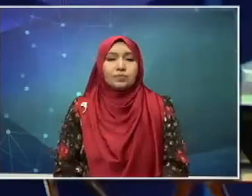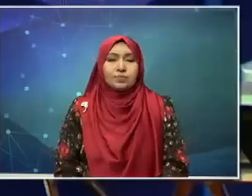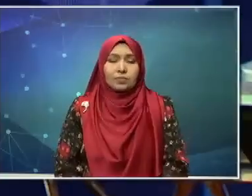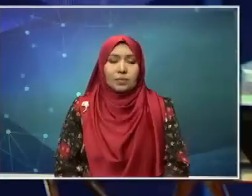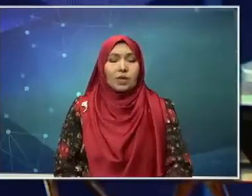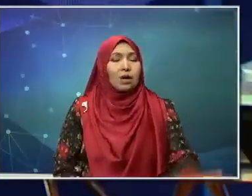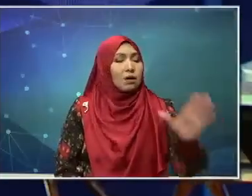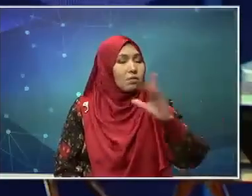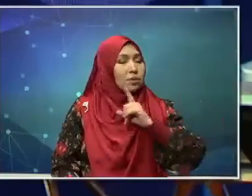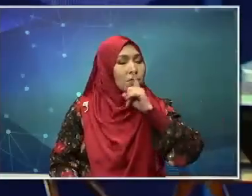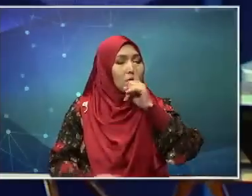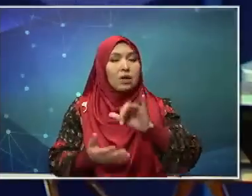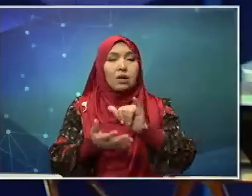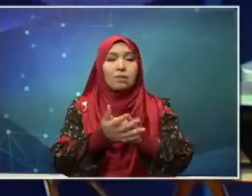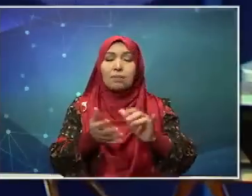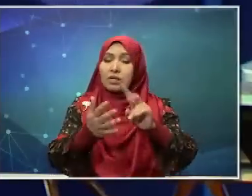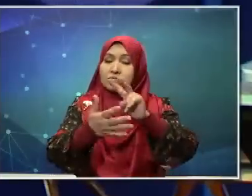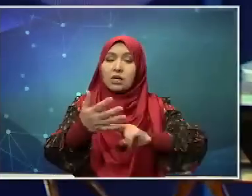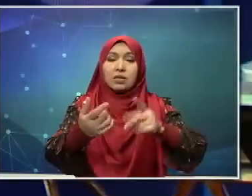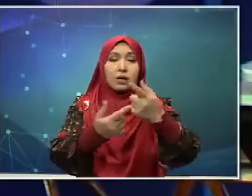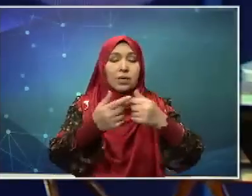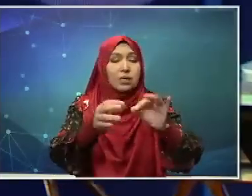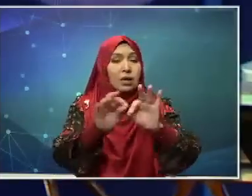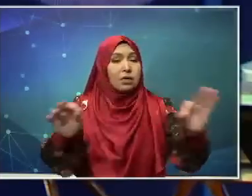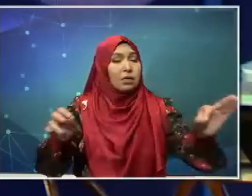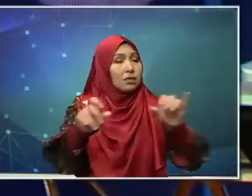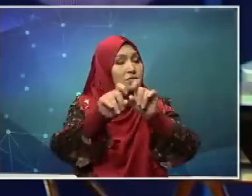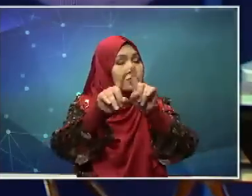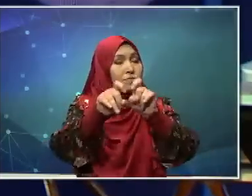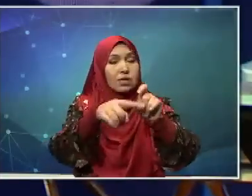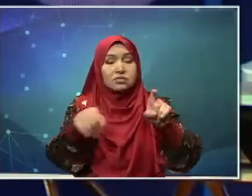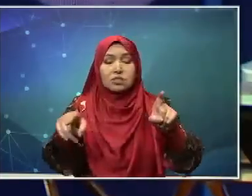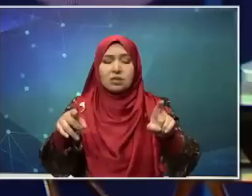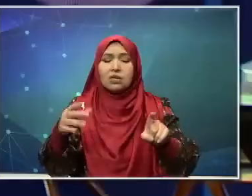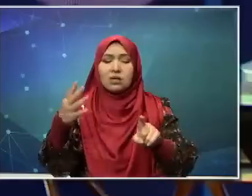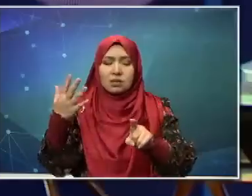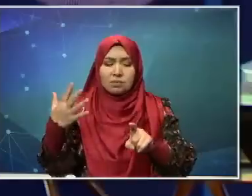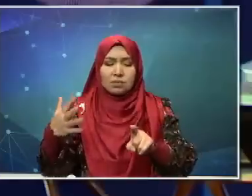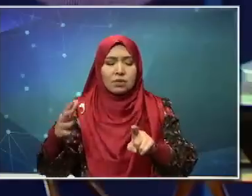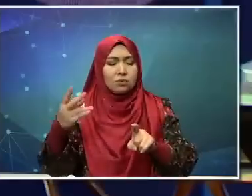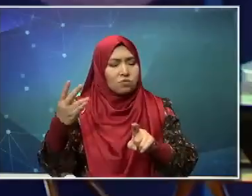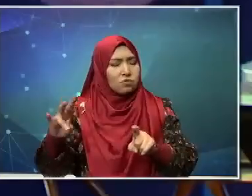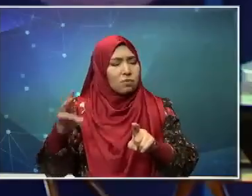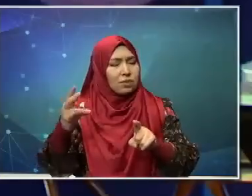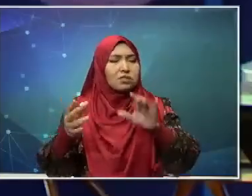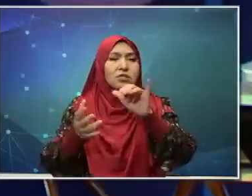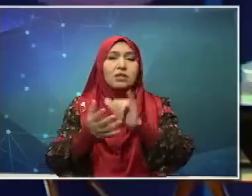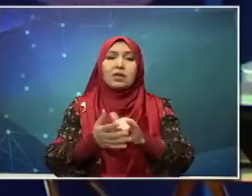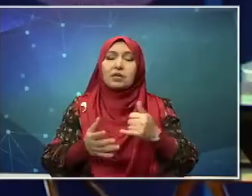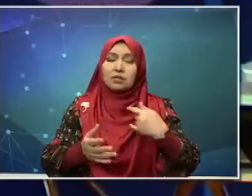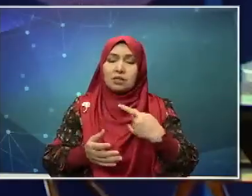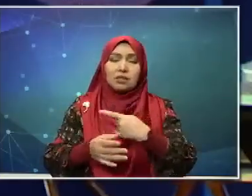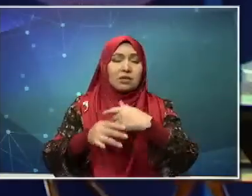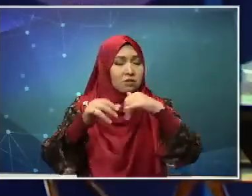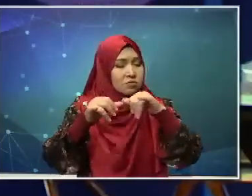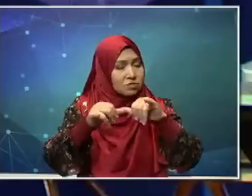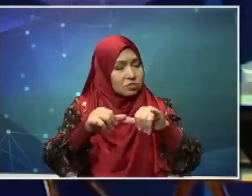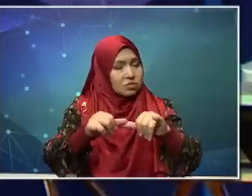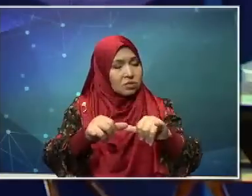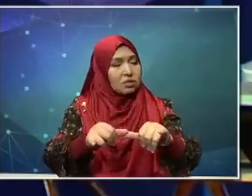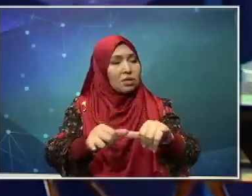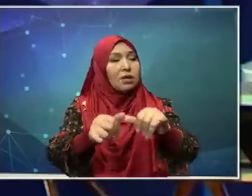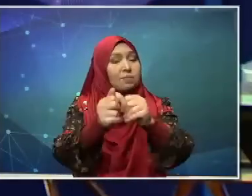sekolah ngasih begitulah bacaan daripada ayat yang ke 11 13 pada hari raya ini saya melihat lagi trus kena Tarmizi